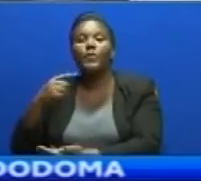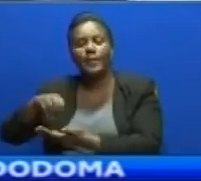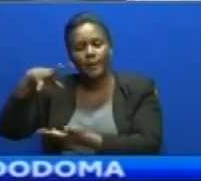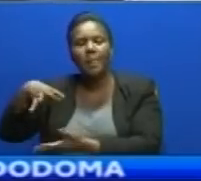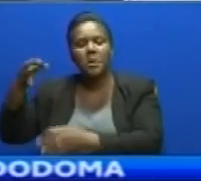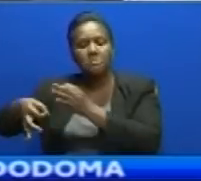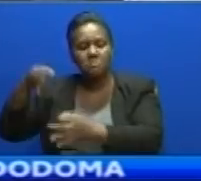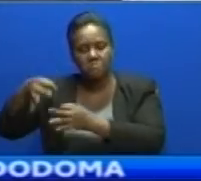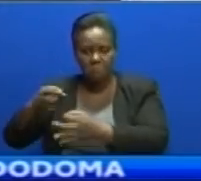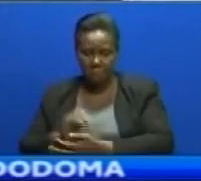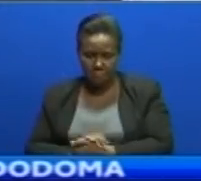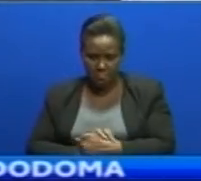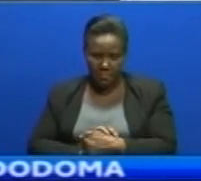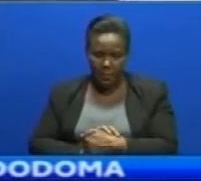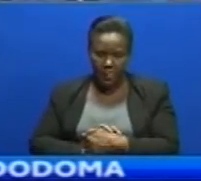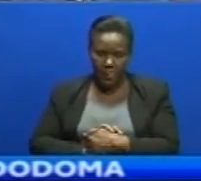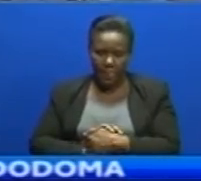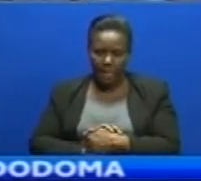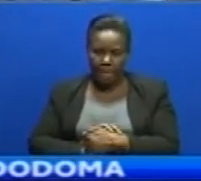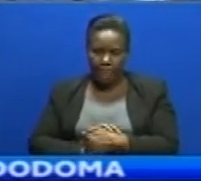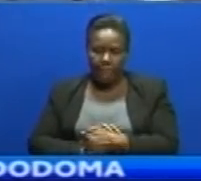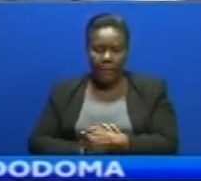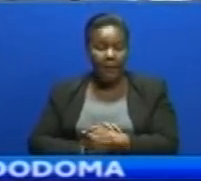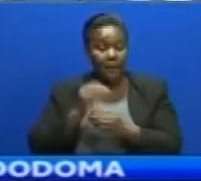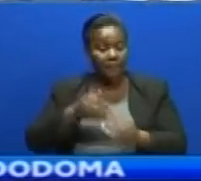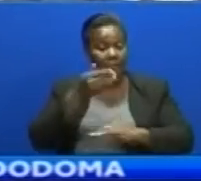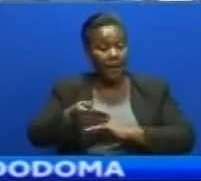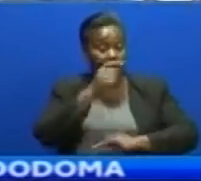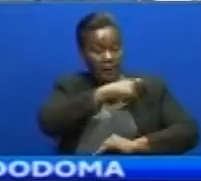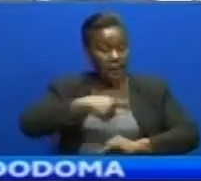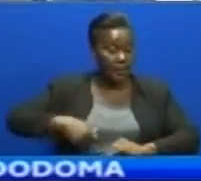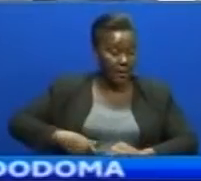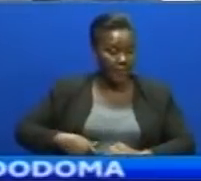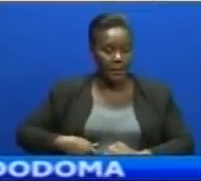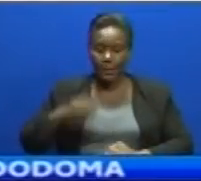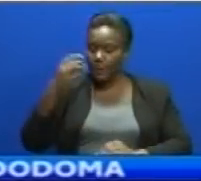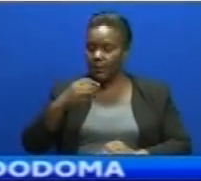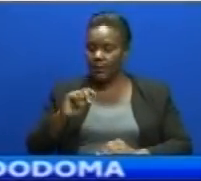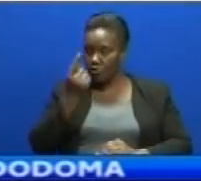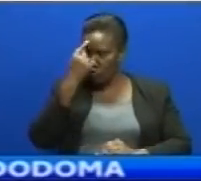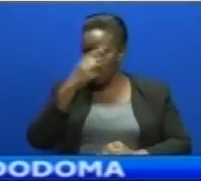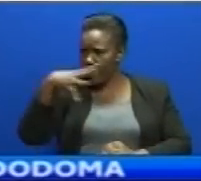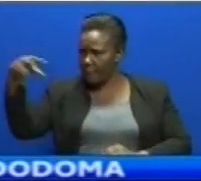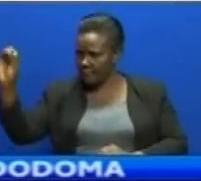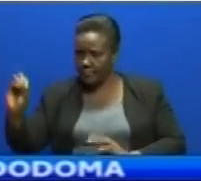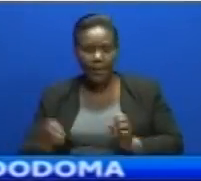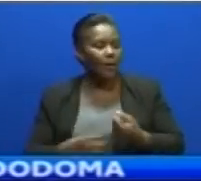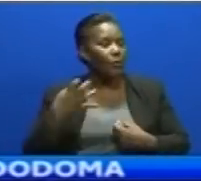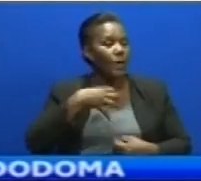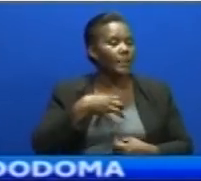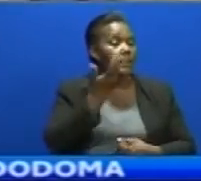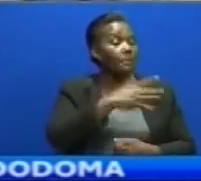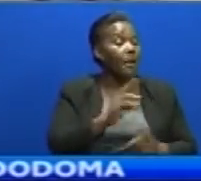for money iweze kupatikana kwenye mradi huu. Baada ya rais kuondoka Dodoma na waziri wa maji anamaliza ziara